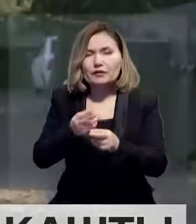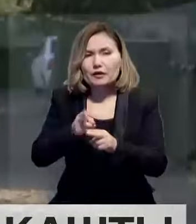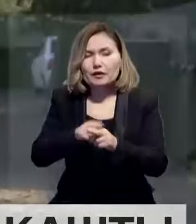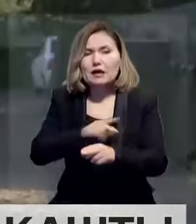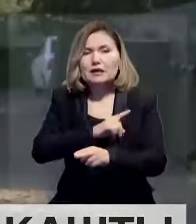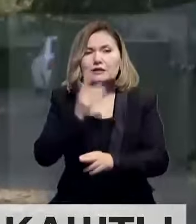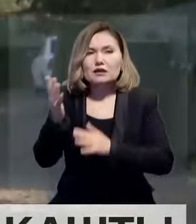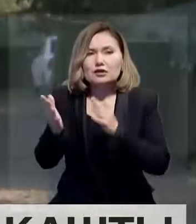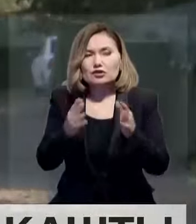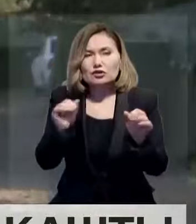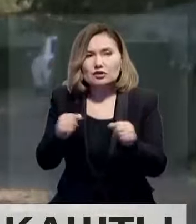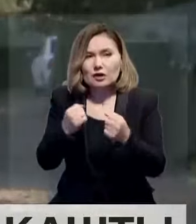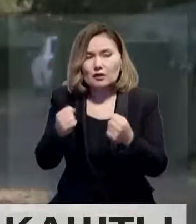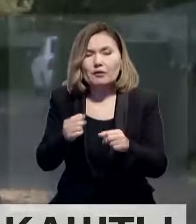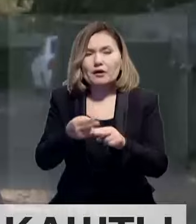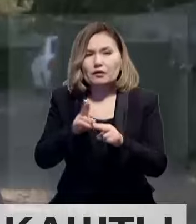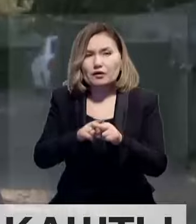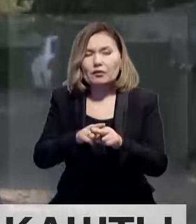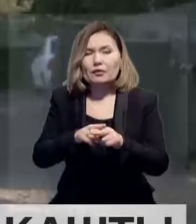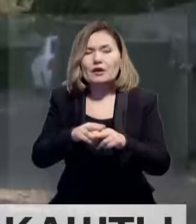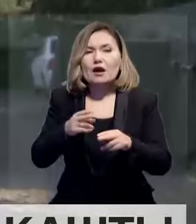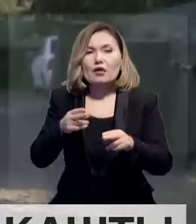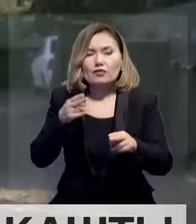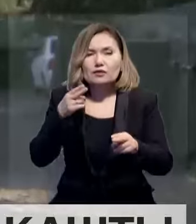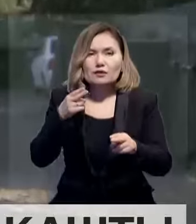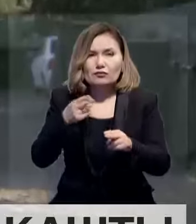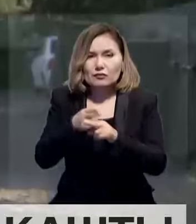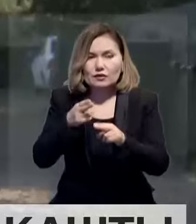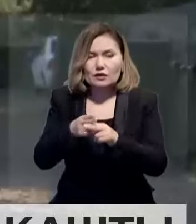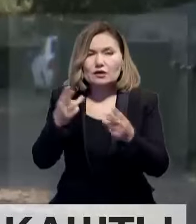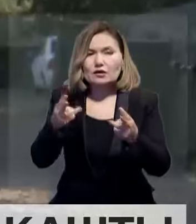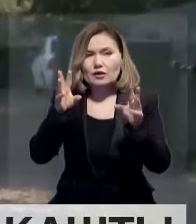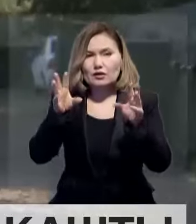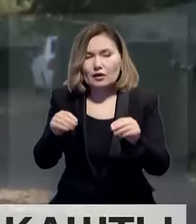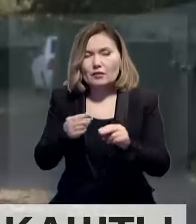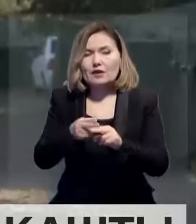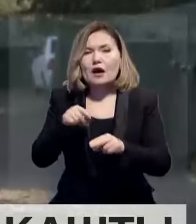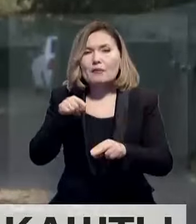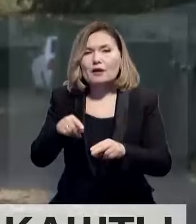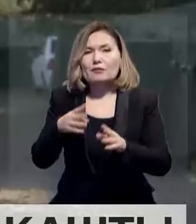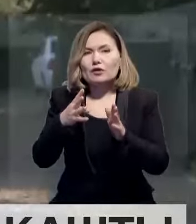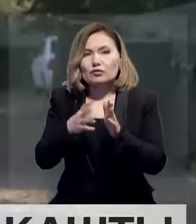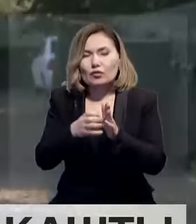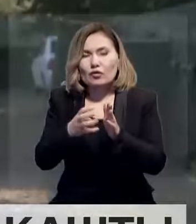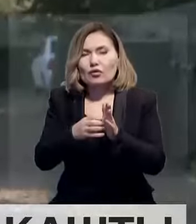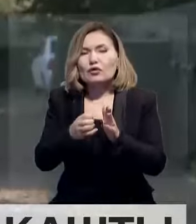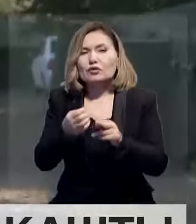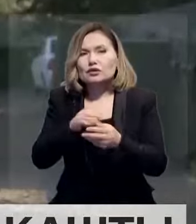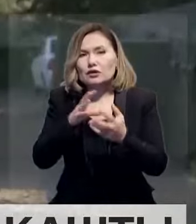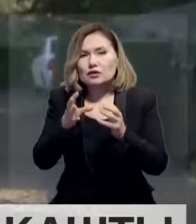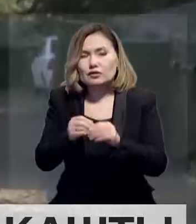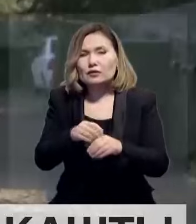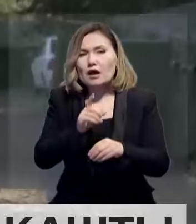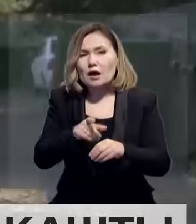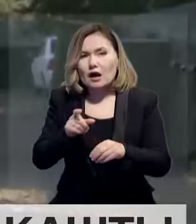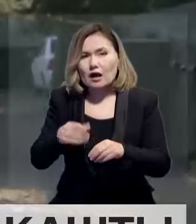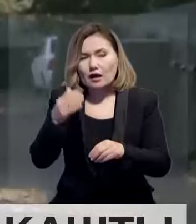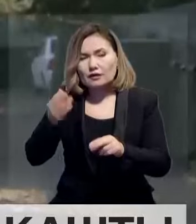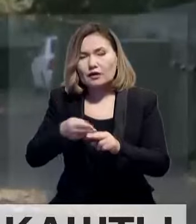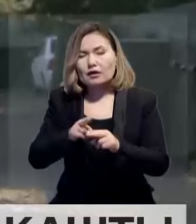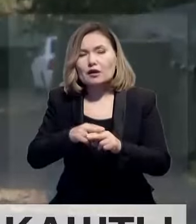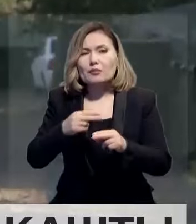екпінді жел ғой, екпінді жел отты үрлеп, үдетіп бара жатыр. Қазіргі күні 1900 адам, 390 техника жұмылдырылып отыр